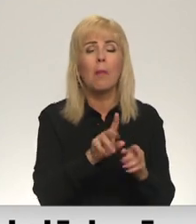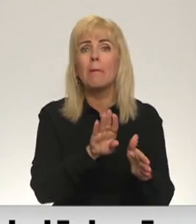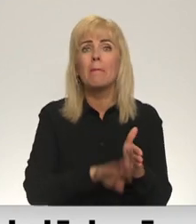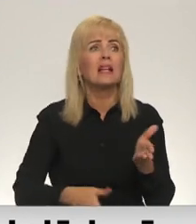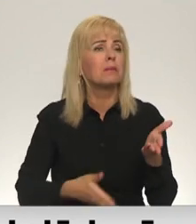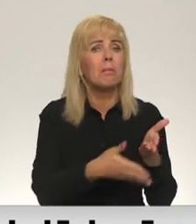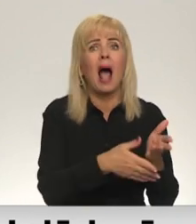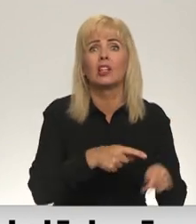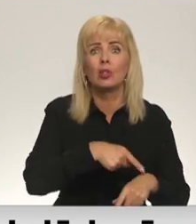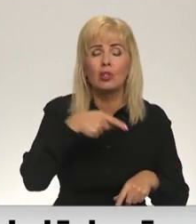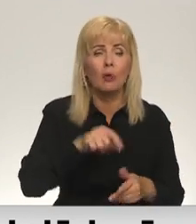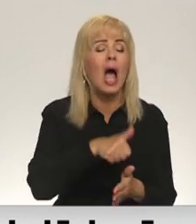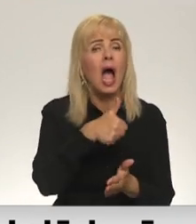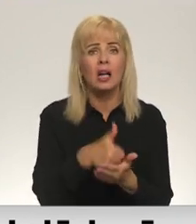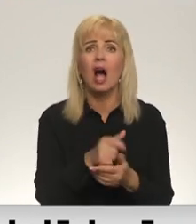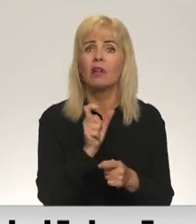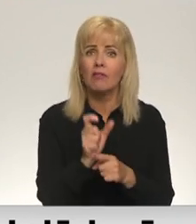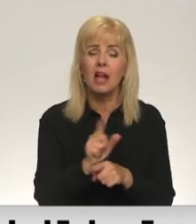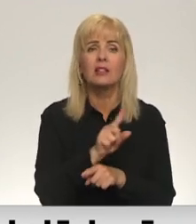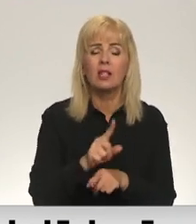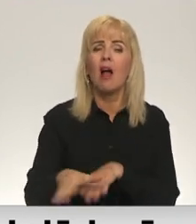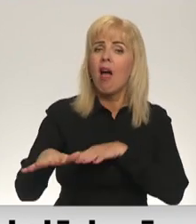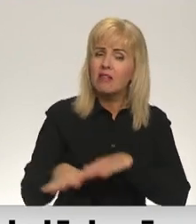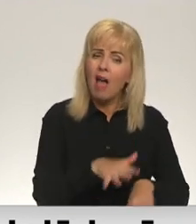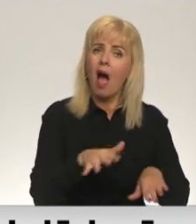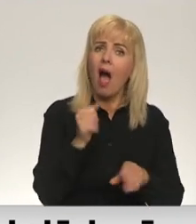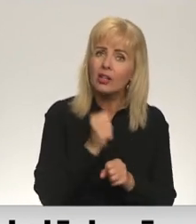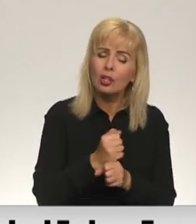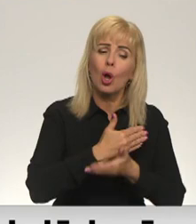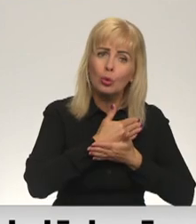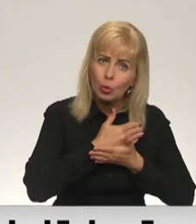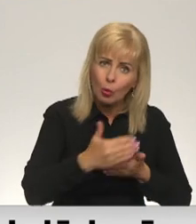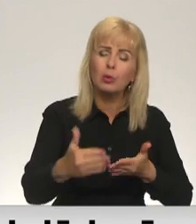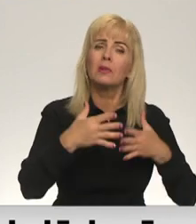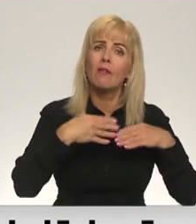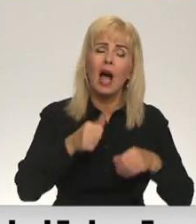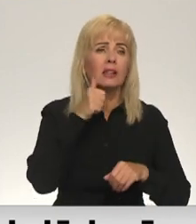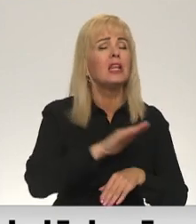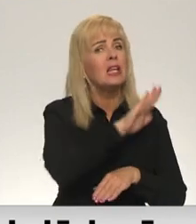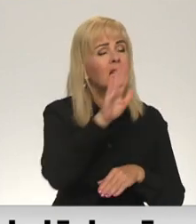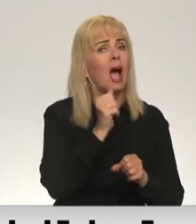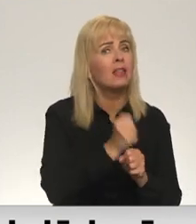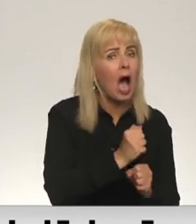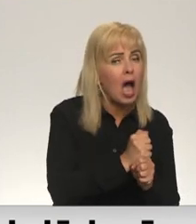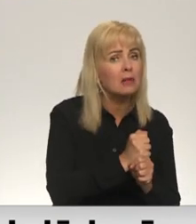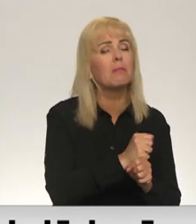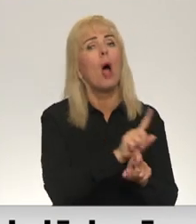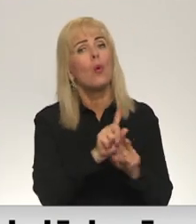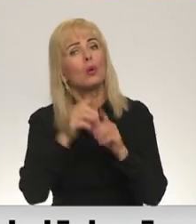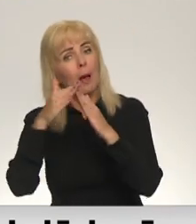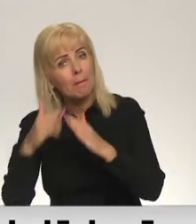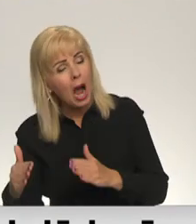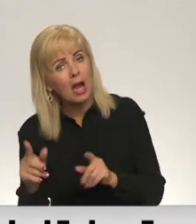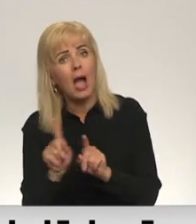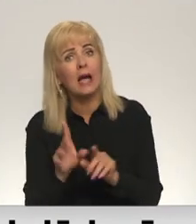sajūtu. Taču atslēgas vārds esot darīt. Proti gan turpināt veikt ikdienas pienākumus mājās un darbā, gan iesaistīties